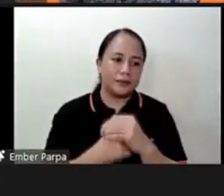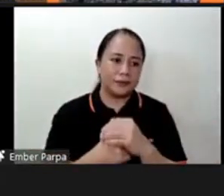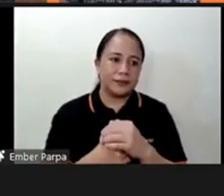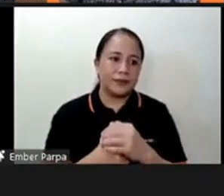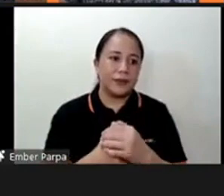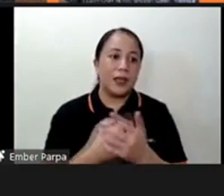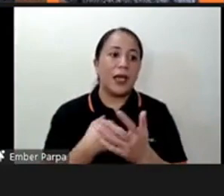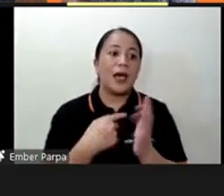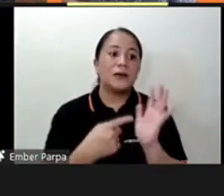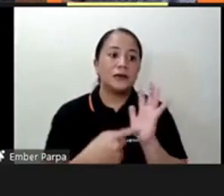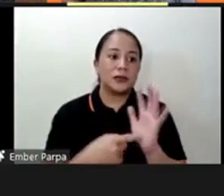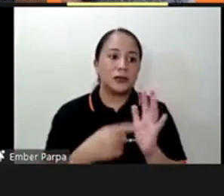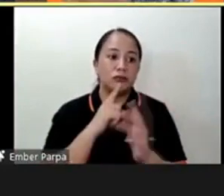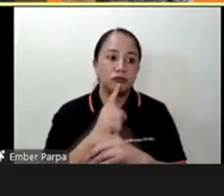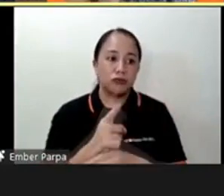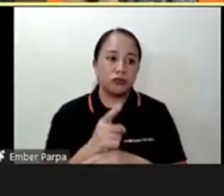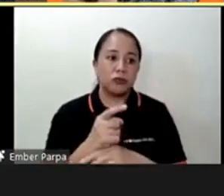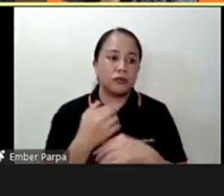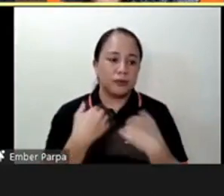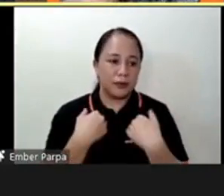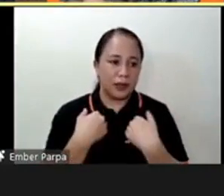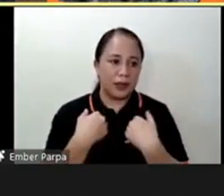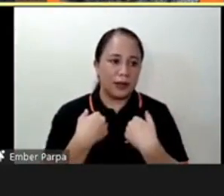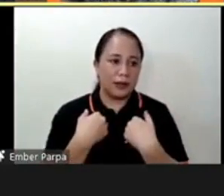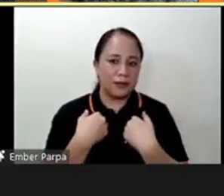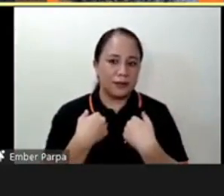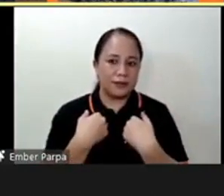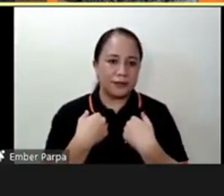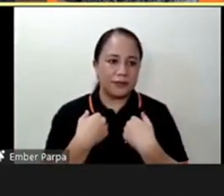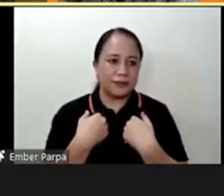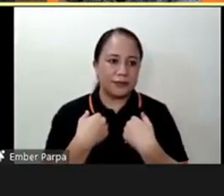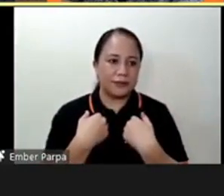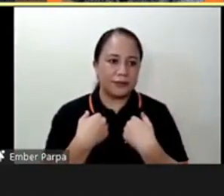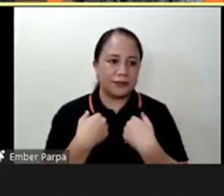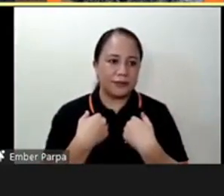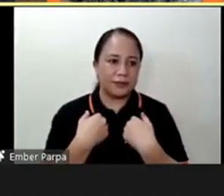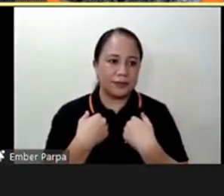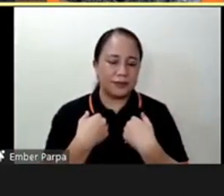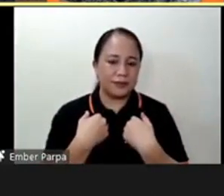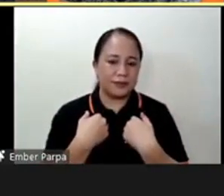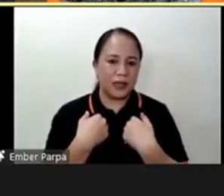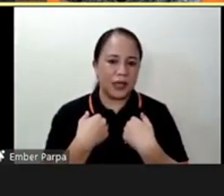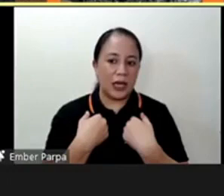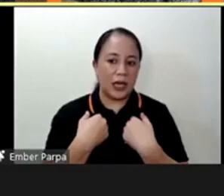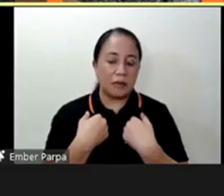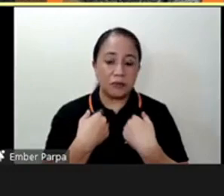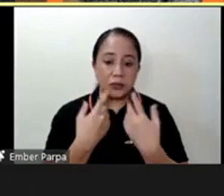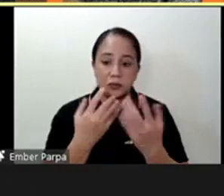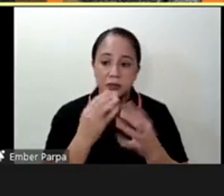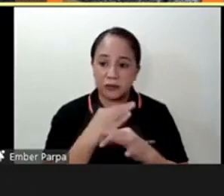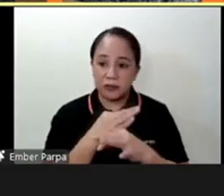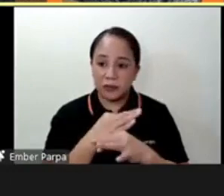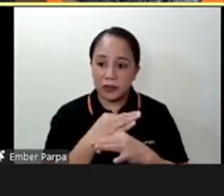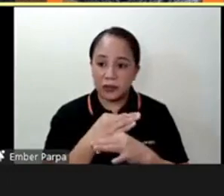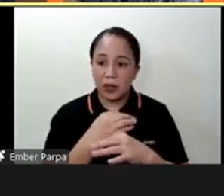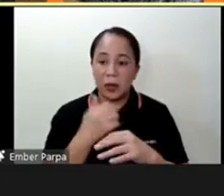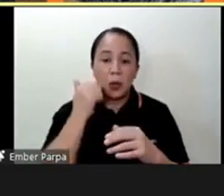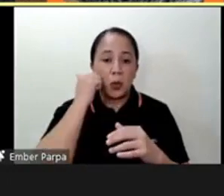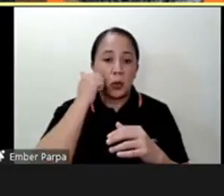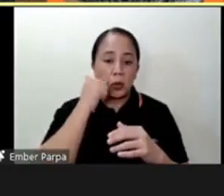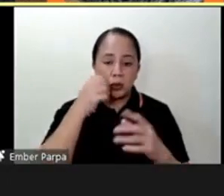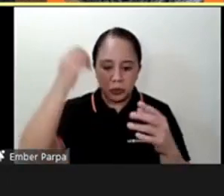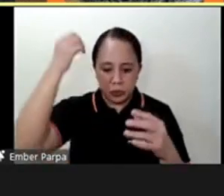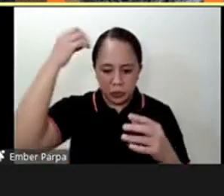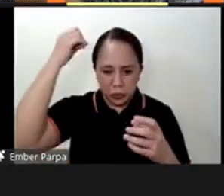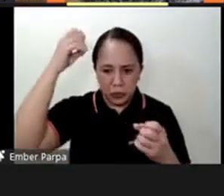are the signs, no? Nagkakasakit. Ba, may nabasa ako na pag hindi ka na daw nag-aayos, or hindi ka na naliligo,